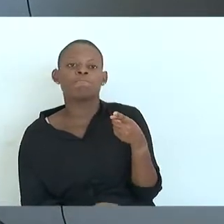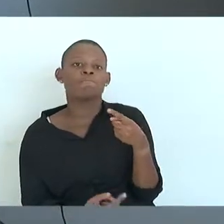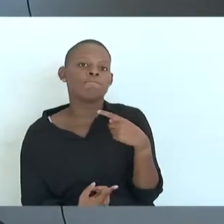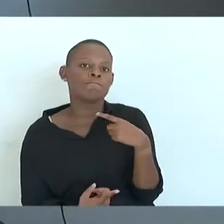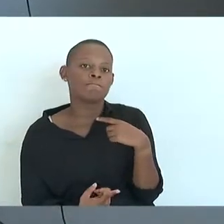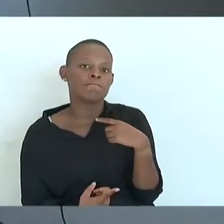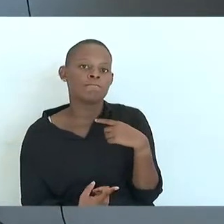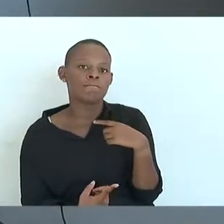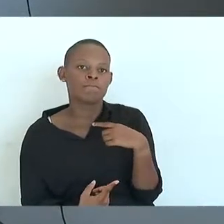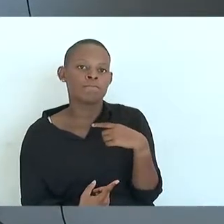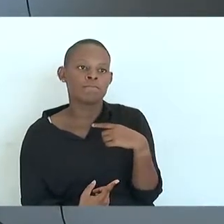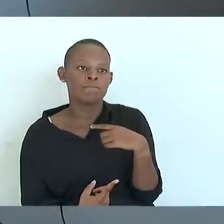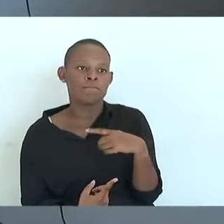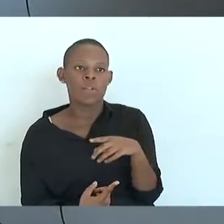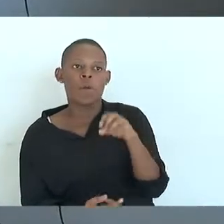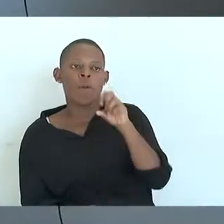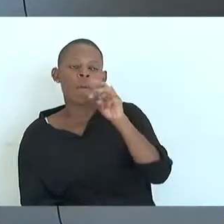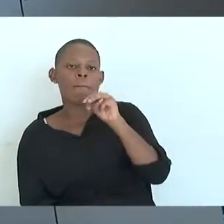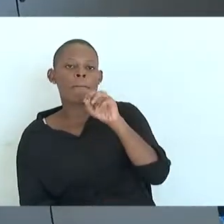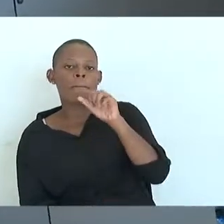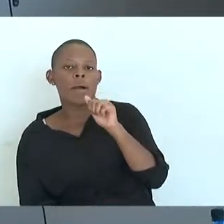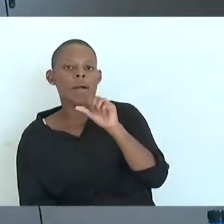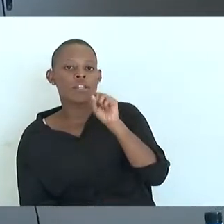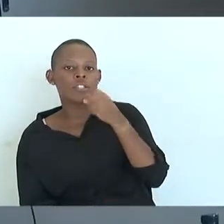belinibhidele likamukwana Mashabane,